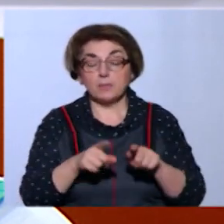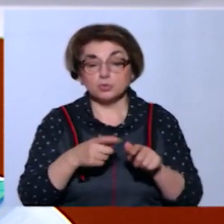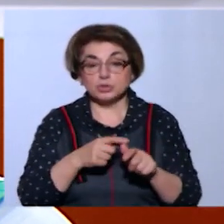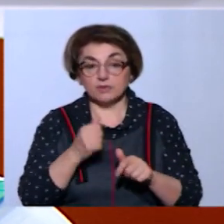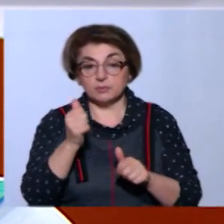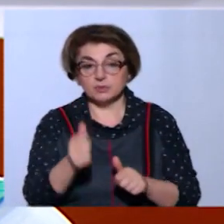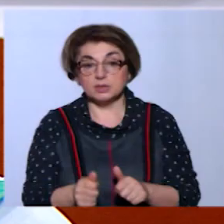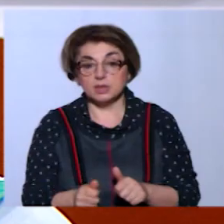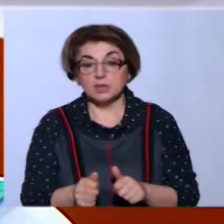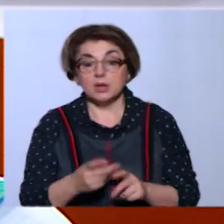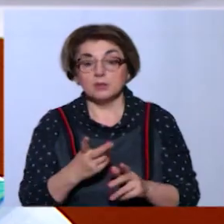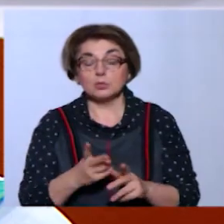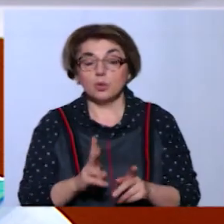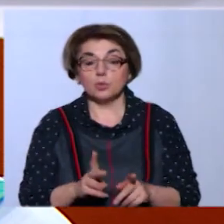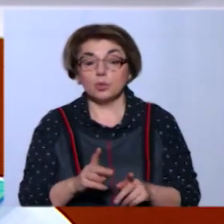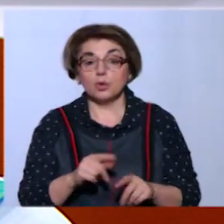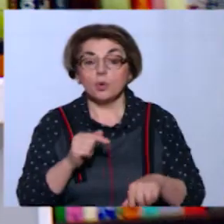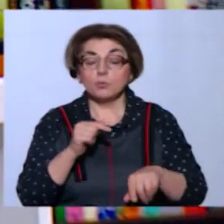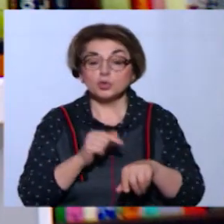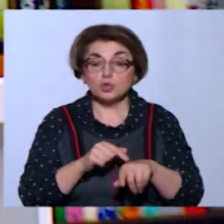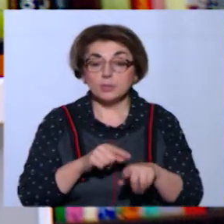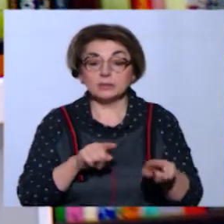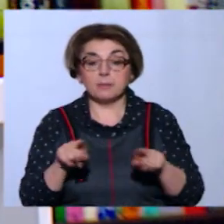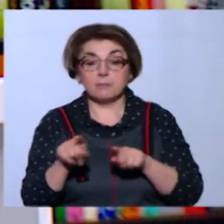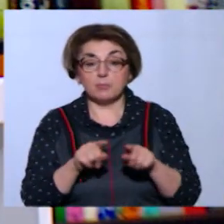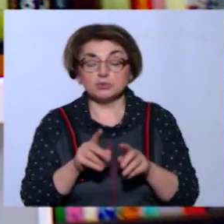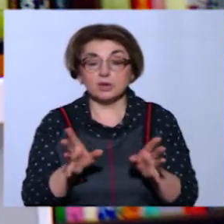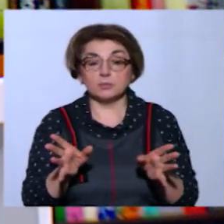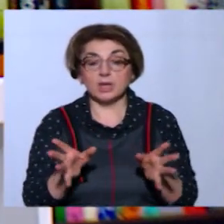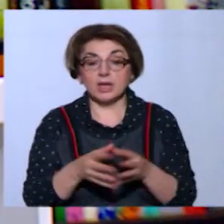ხოლო ნეირონები, რომლებიც მცნობიარე და მამოძრავებელ